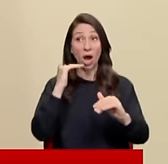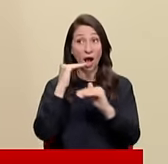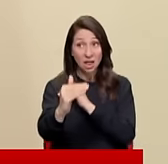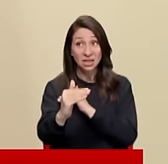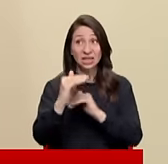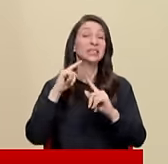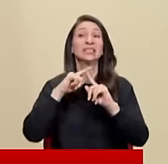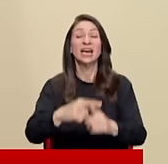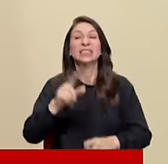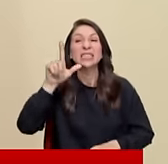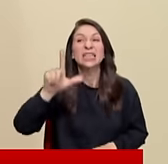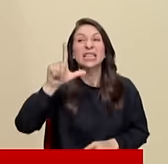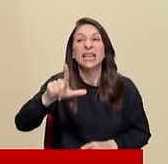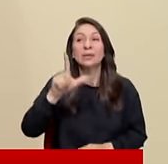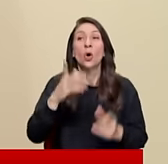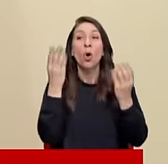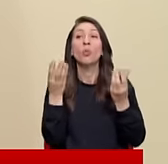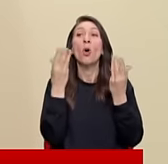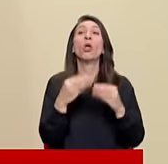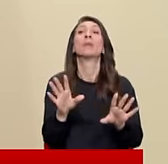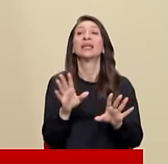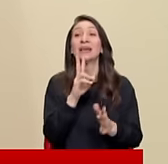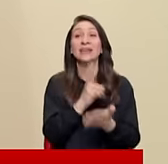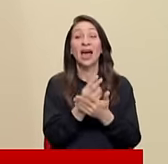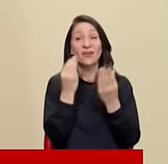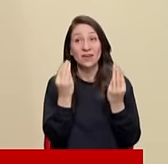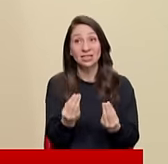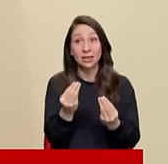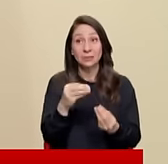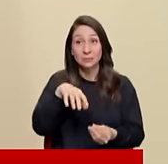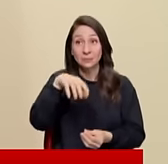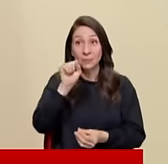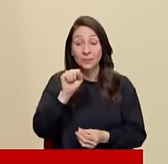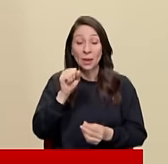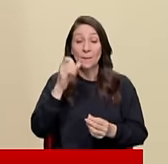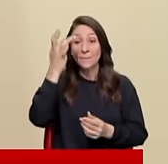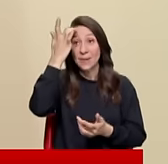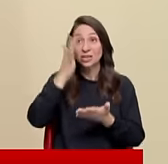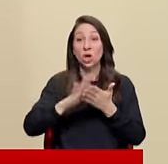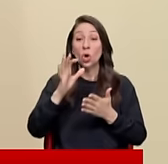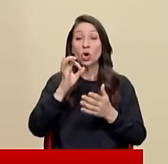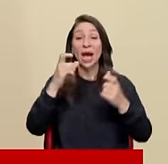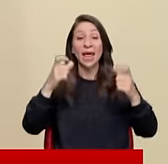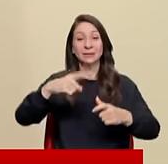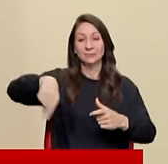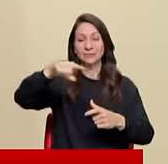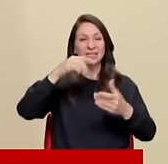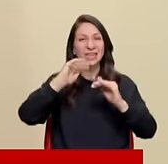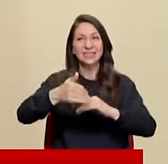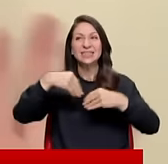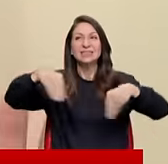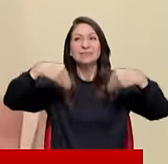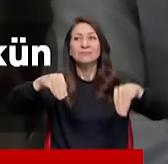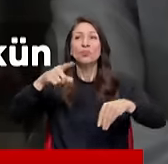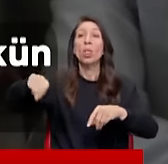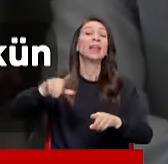halkının taksi ihtiyacı olup olmadığına karar verecek makam Bağcılar Otogalerisi'ndeki birkaç taksi